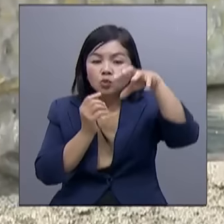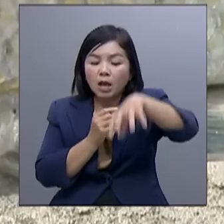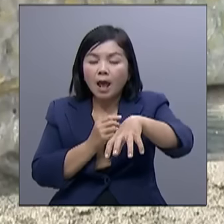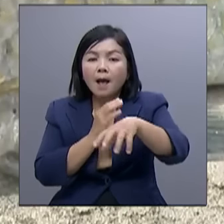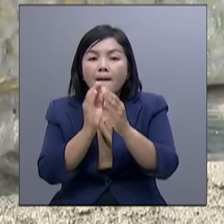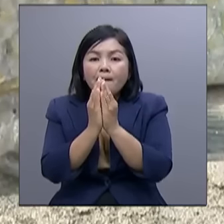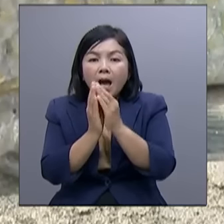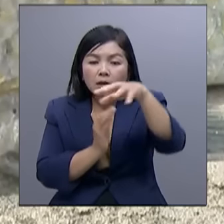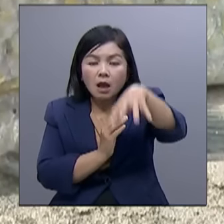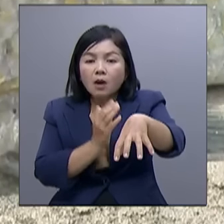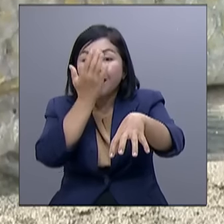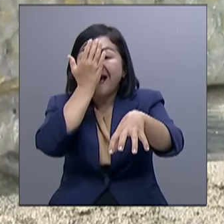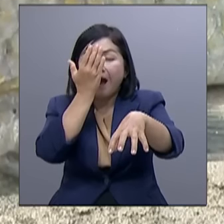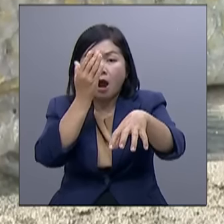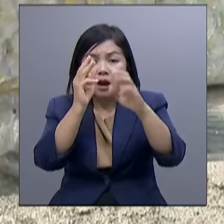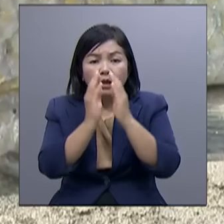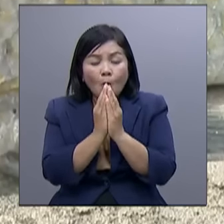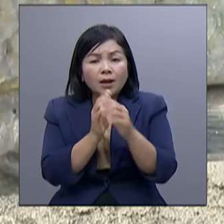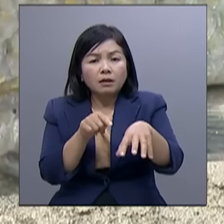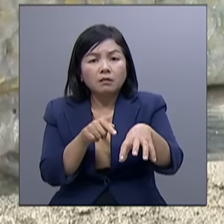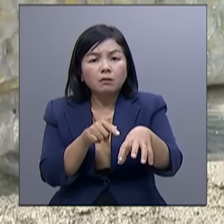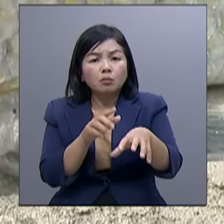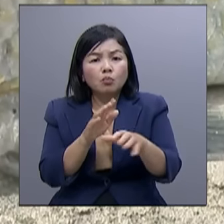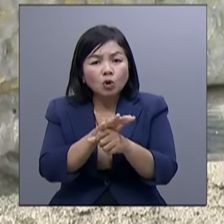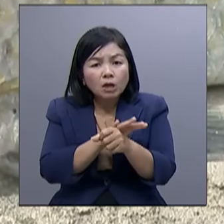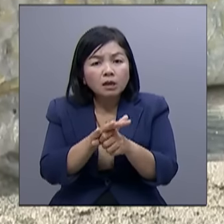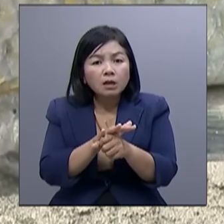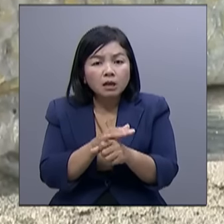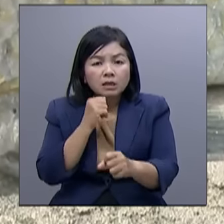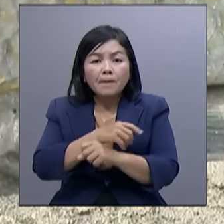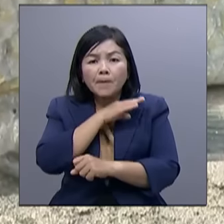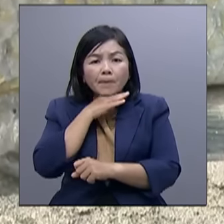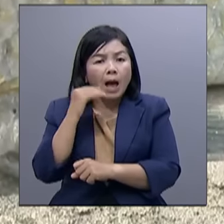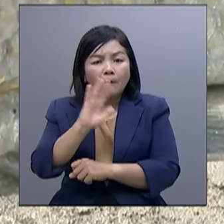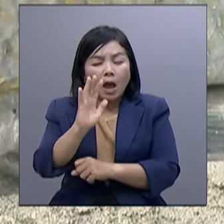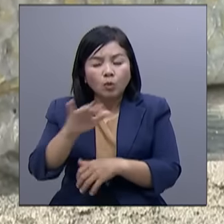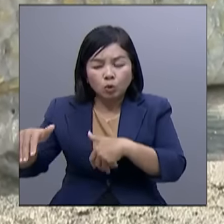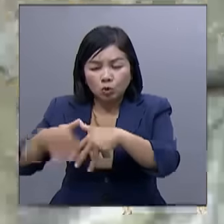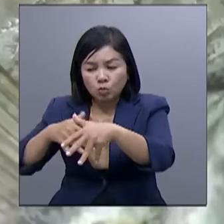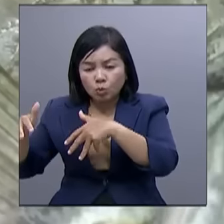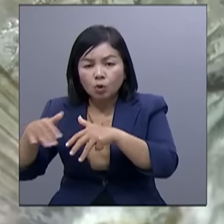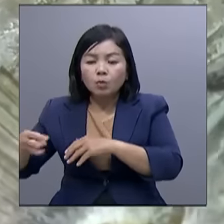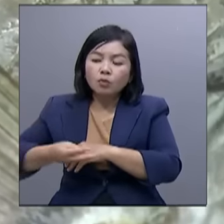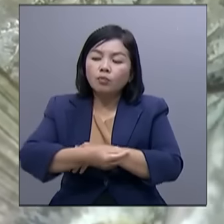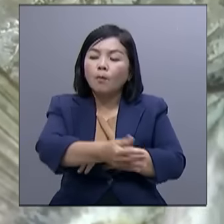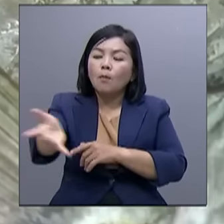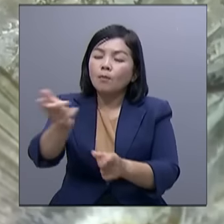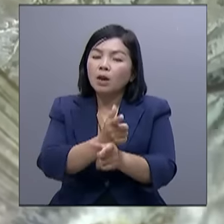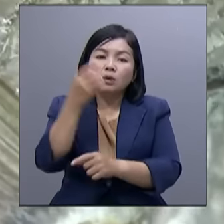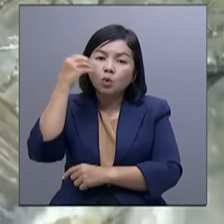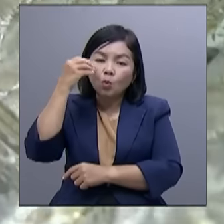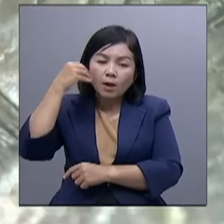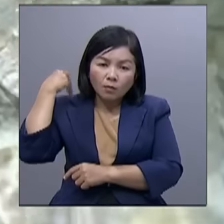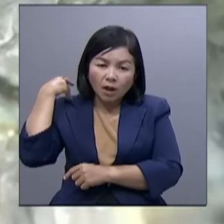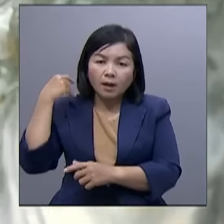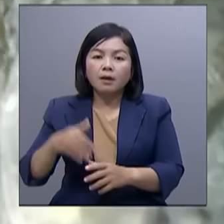เป็นบริเวณหน้าวัดยกระบัดครับซึ่งถือว่าเป็นเขตอภัยทานและก็มีชาวบ้านนะครับในพื้นที่มาให้อาหารปลาเนี่ยทุกวันครับคุณผู้ช